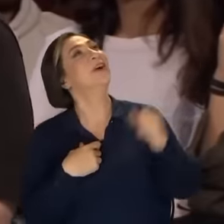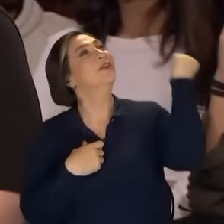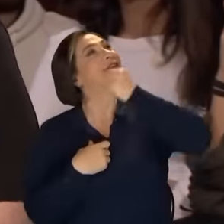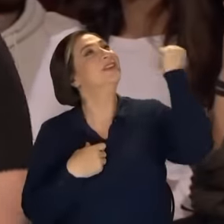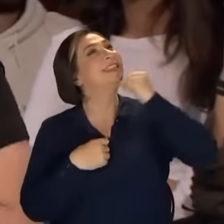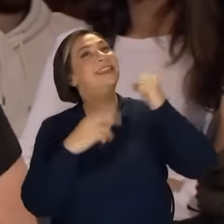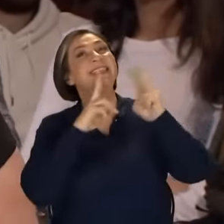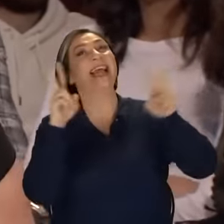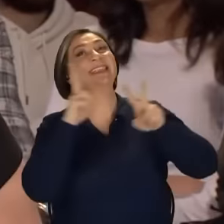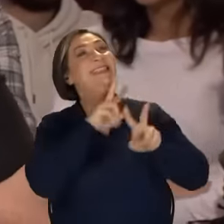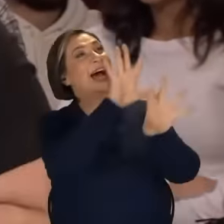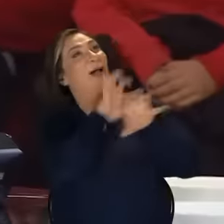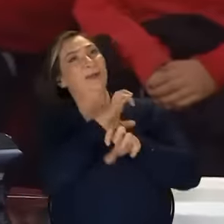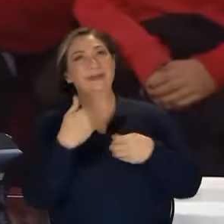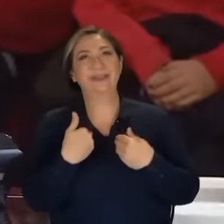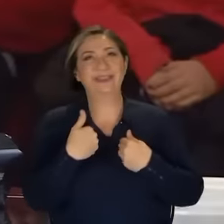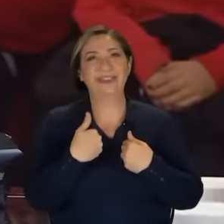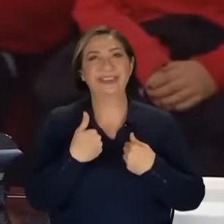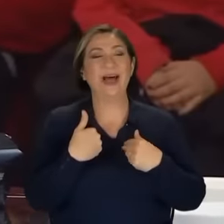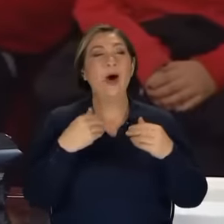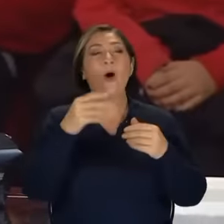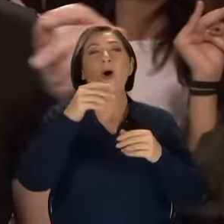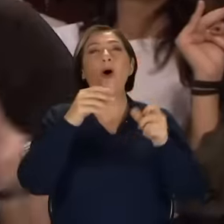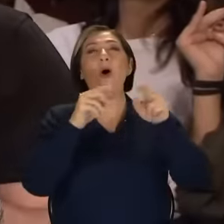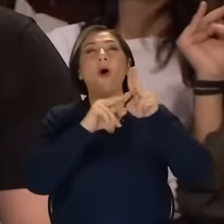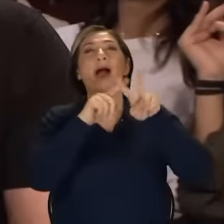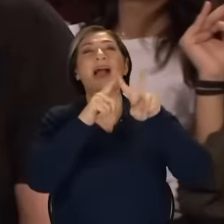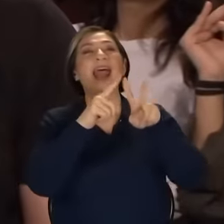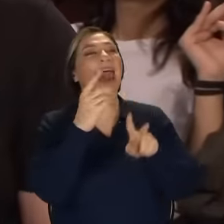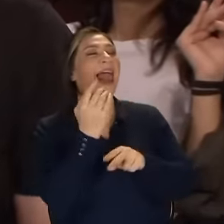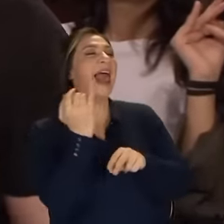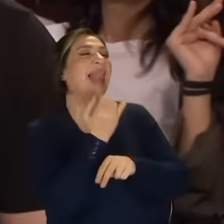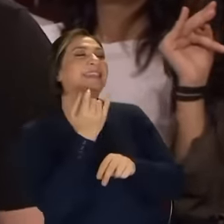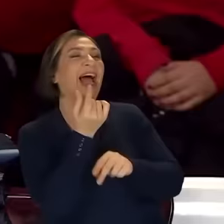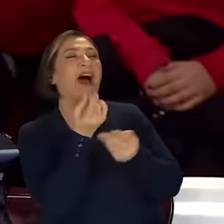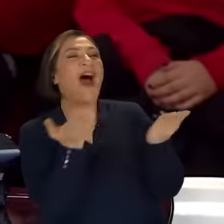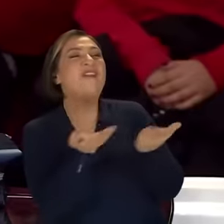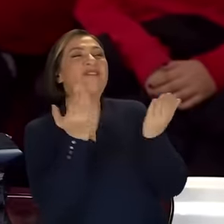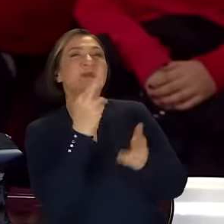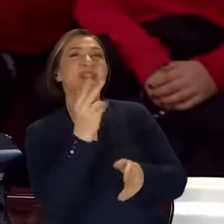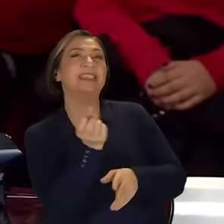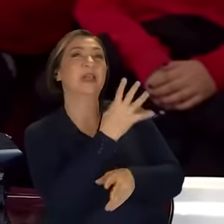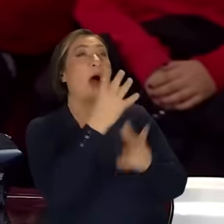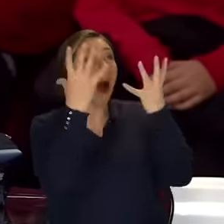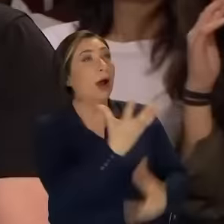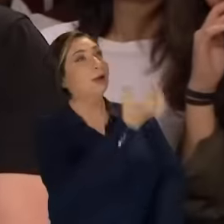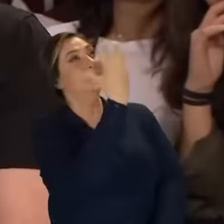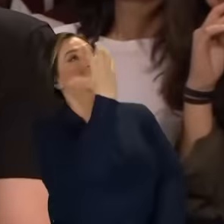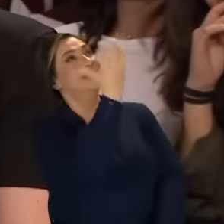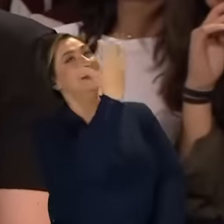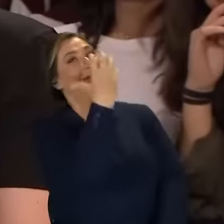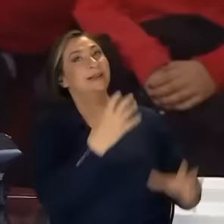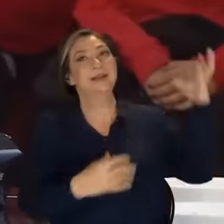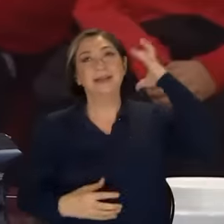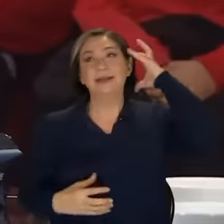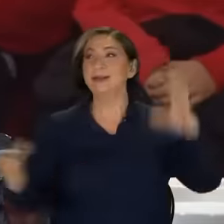fırçanın radyasyonunu biz alıyoruz. O kadar en temiz, yani eleştiri olarak gidiyor. Yoğunluğu biz alıyoruz. Ulan bir